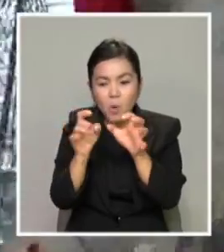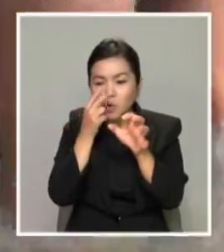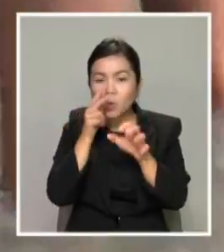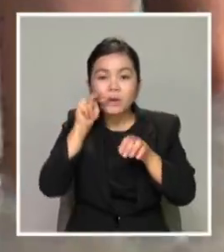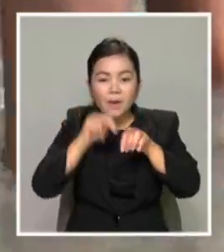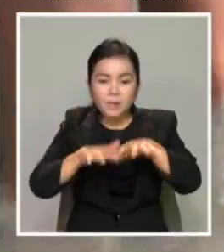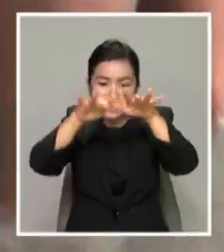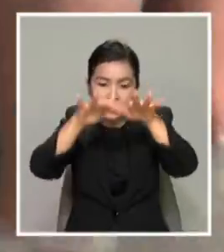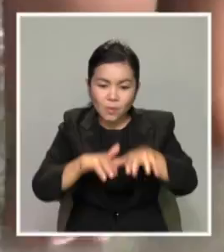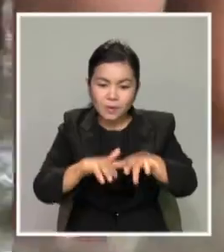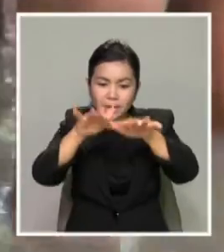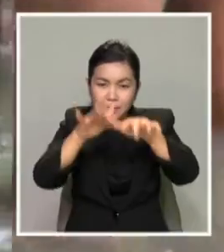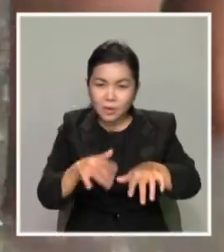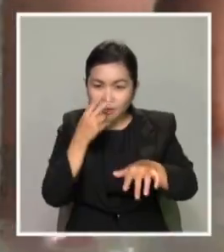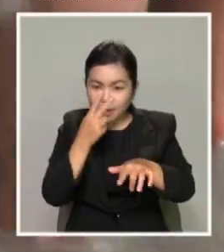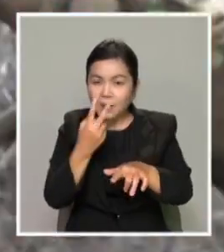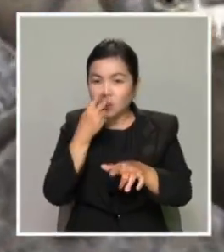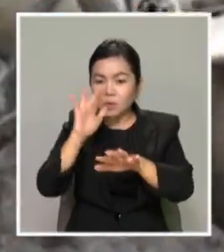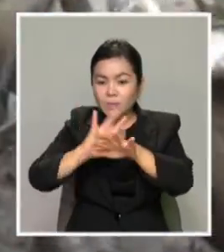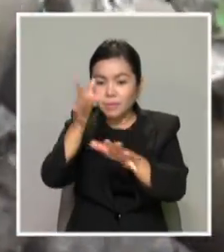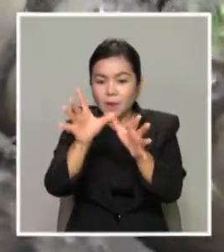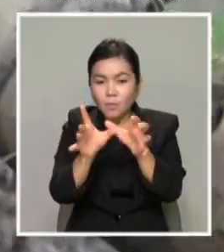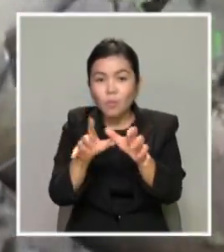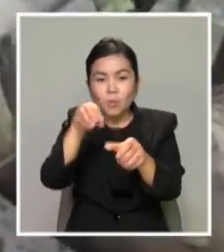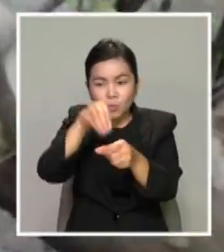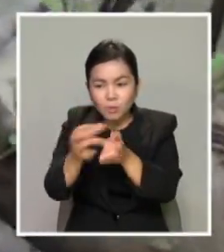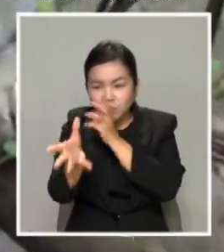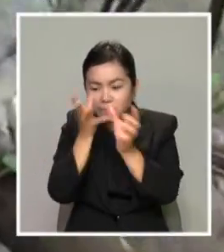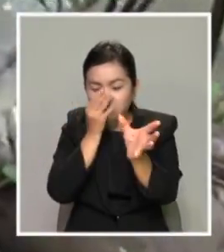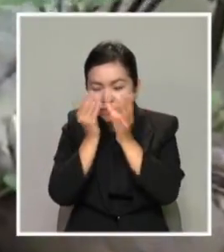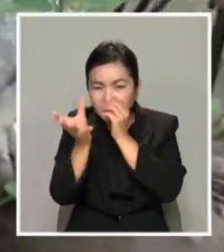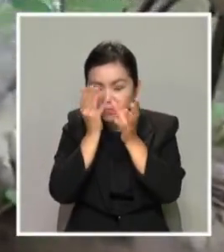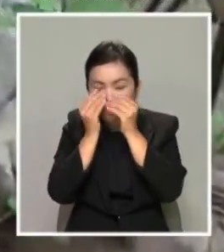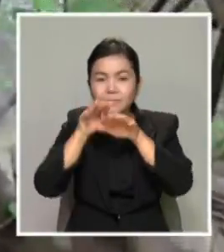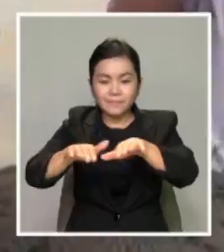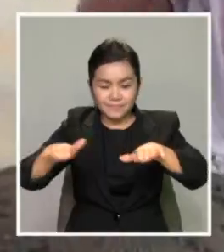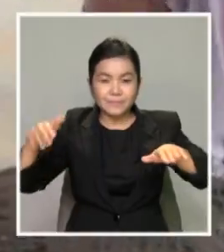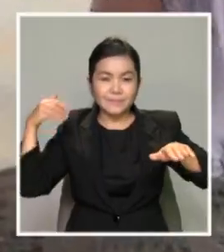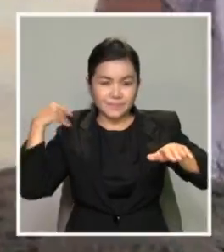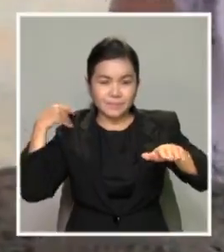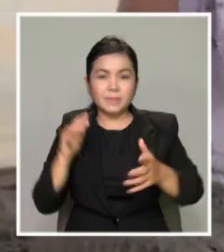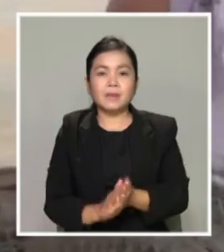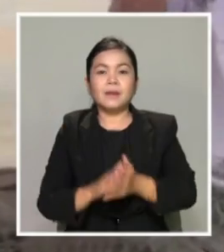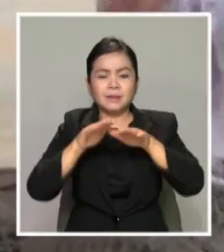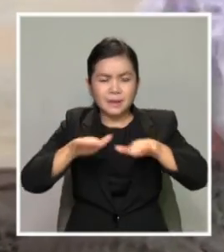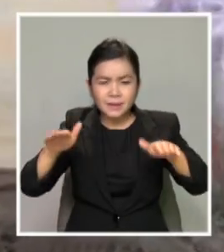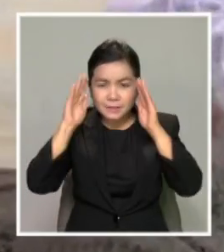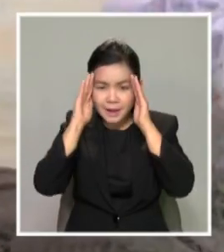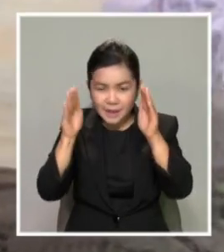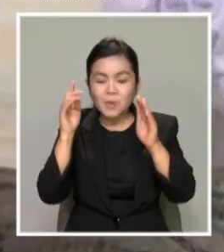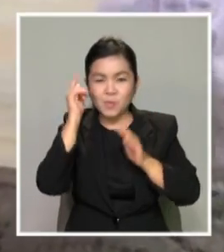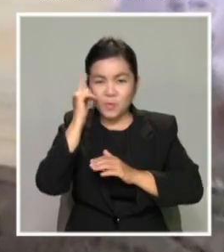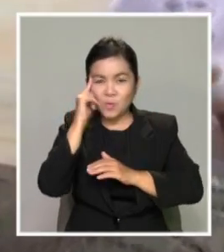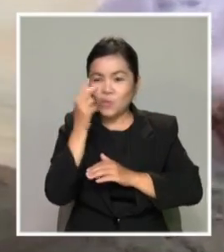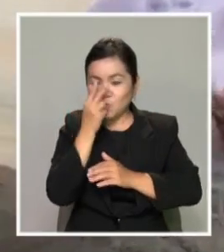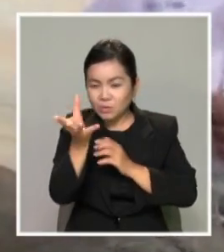ที่ซึ่งคาดว่าจะมีปูอาศัยอยู่ซึ่งการเรียนรู้เกิดขึ้นอย่างรวดเร็ว ที่ว่าเด็กตั้งใจทำหรือว่าไม่ตั้งใจทำ